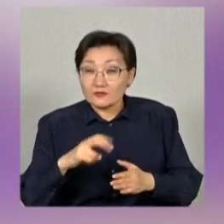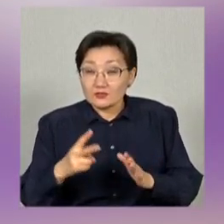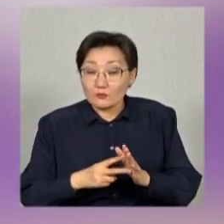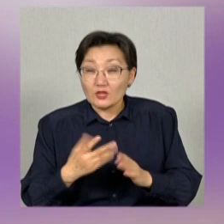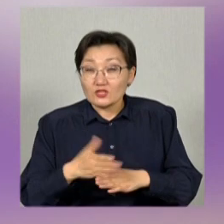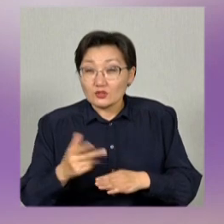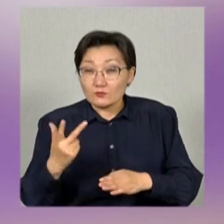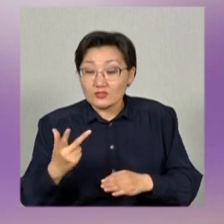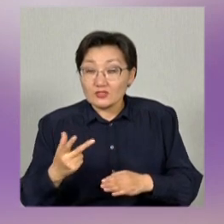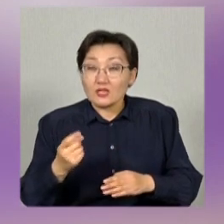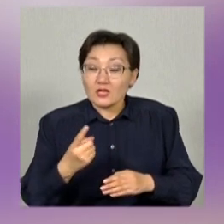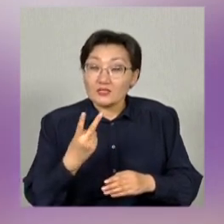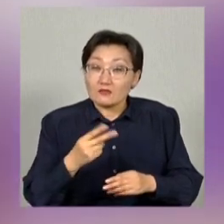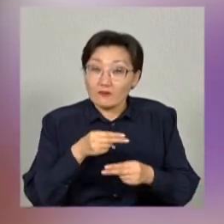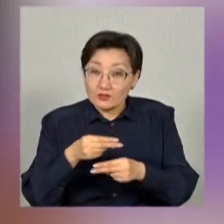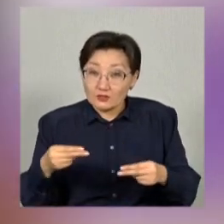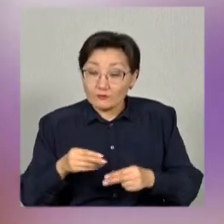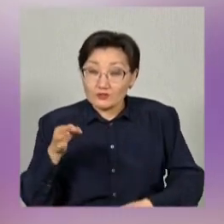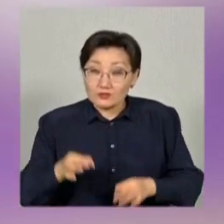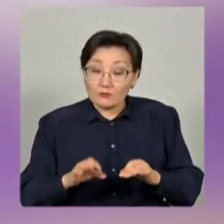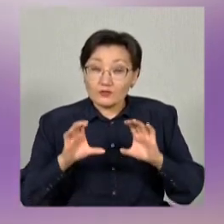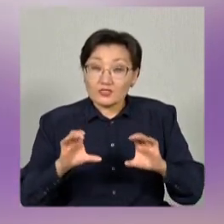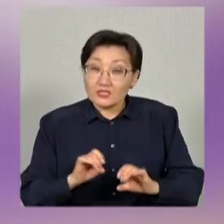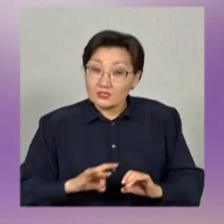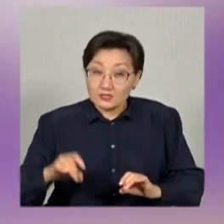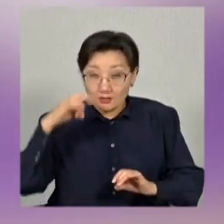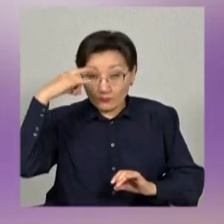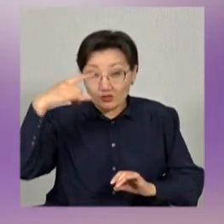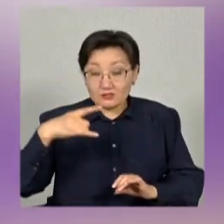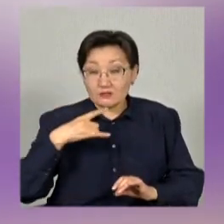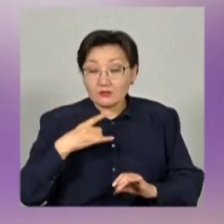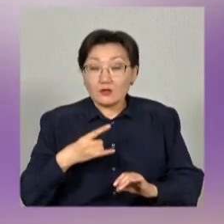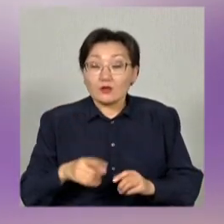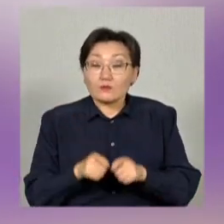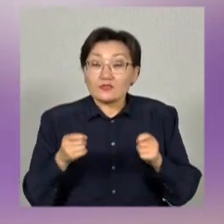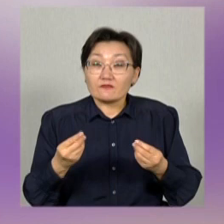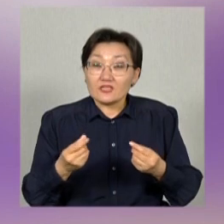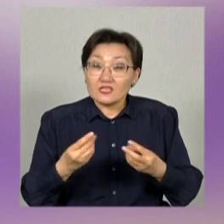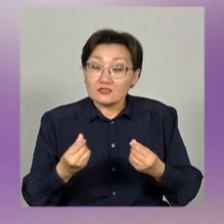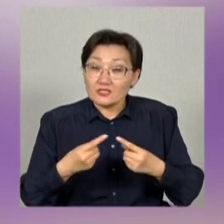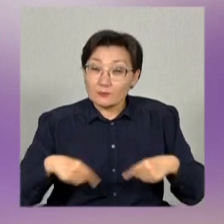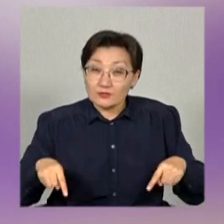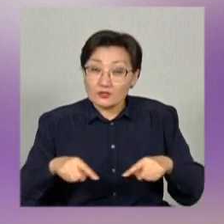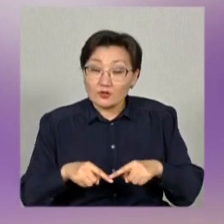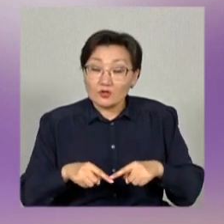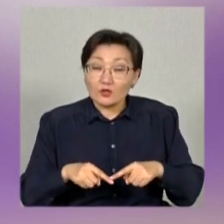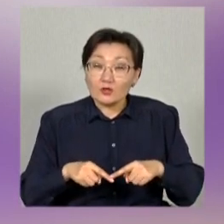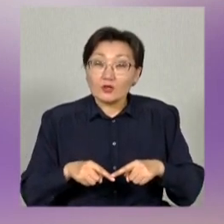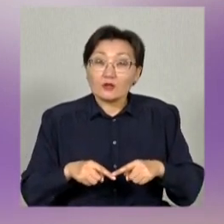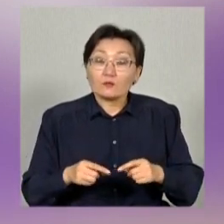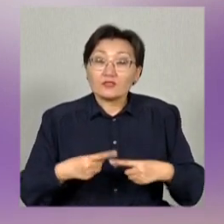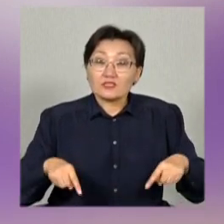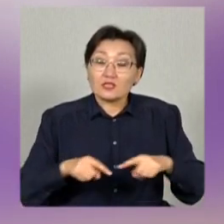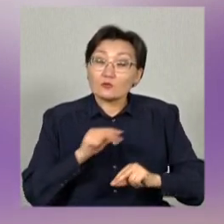часть 3, пунктами 1 и 2 Уголовного кодекса Республики Казахстан, создание финансовой пирамиды, то есть